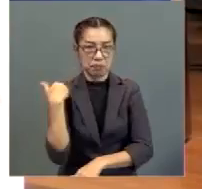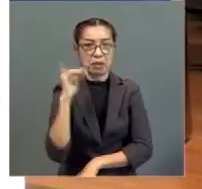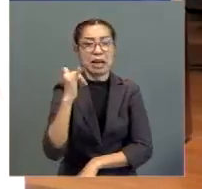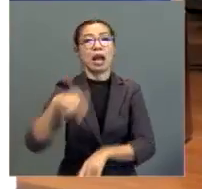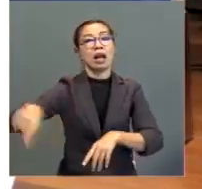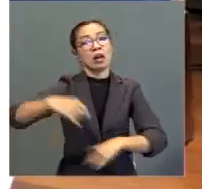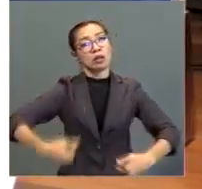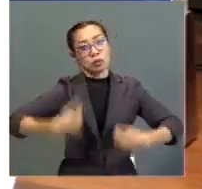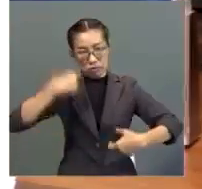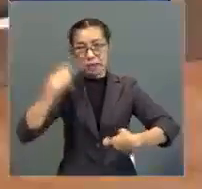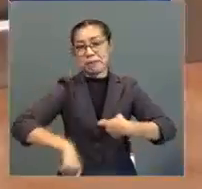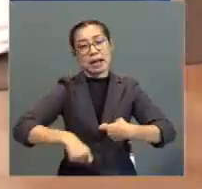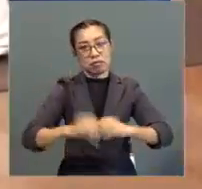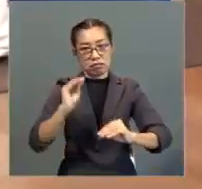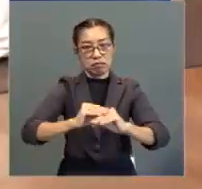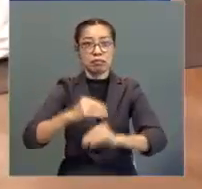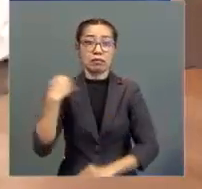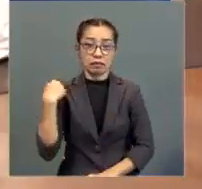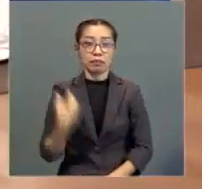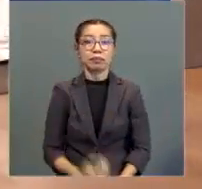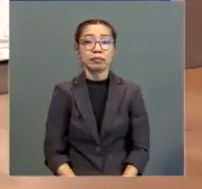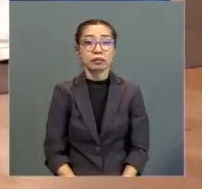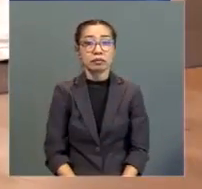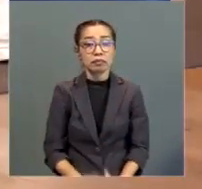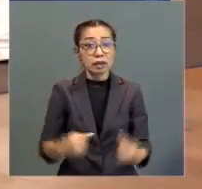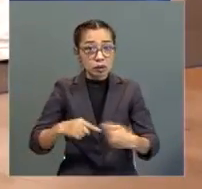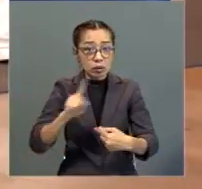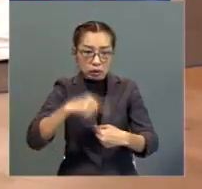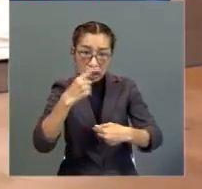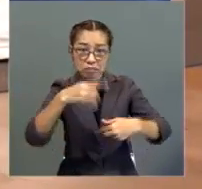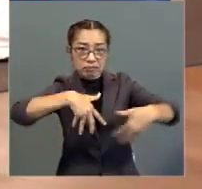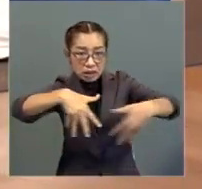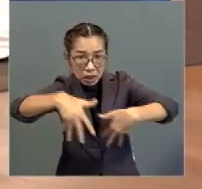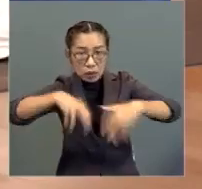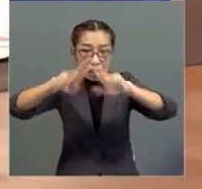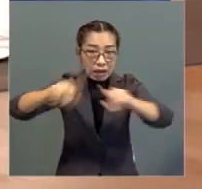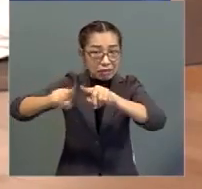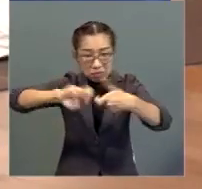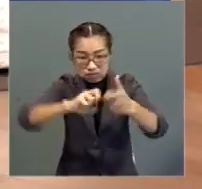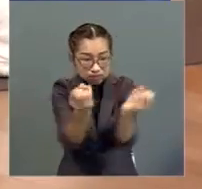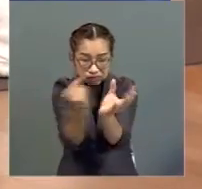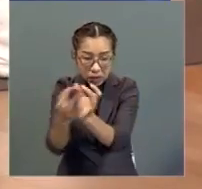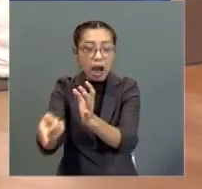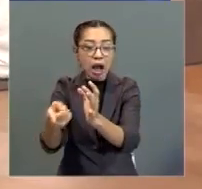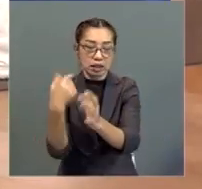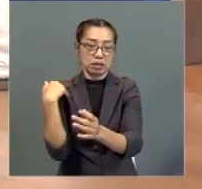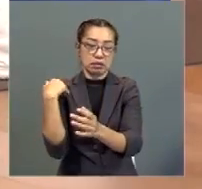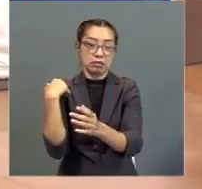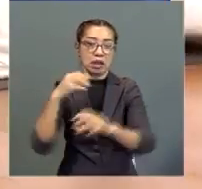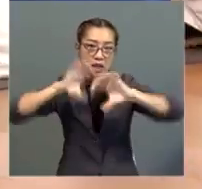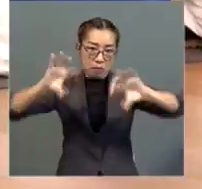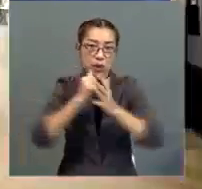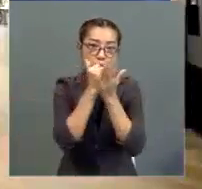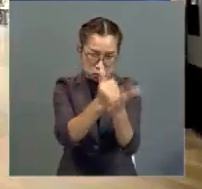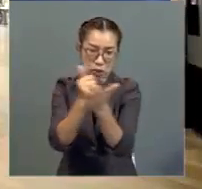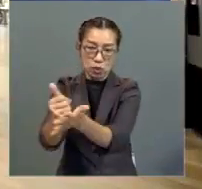ำบากมากกว่าเดิมสำหรับมาตรการให้ความช่วยเหลือเยียวยาผู้ได้รับผลกระทบได้ทยอยออกมาตามลำดับทั้งโรงแรมผู้